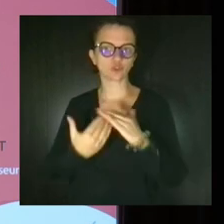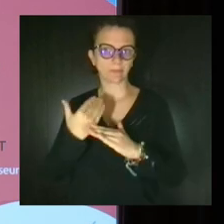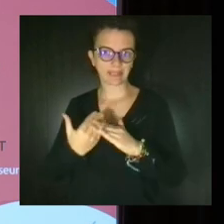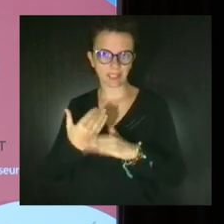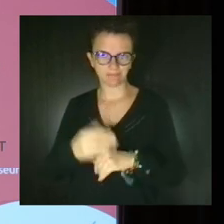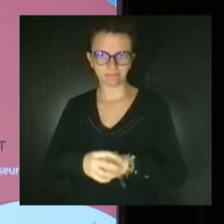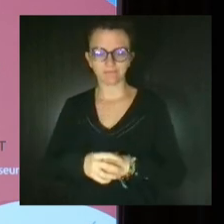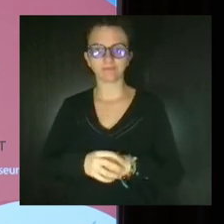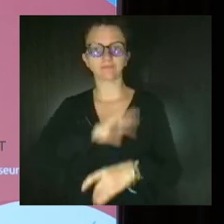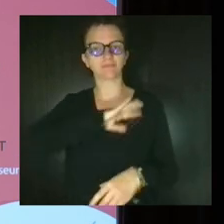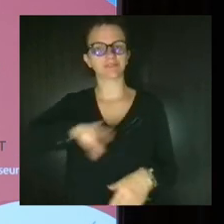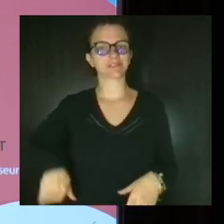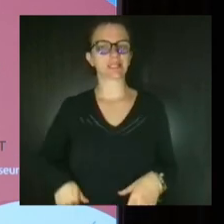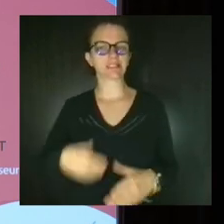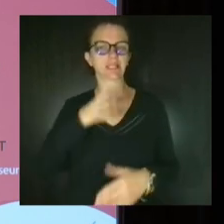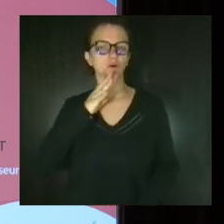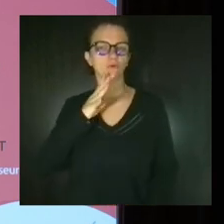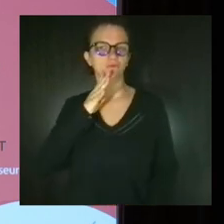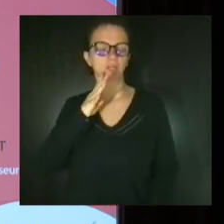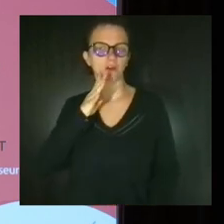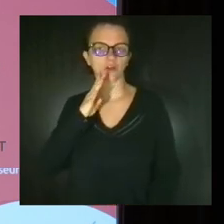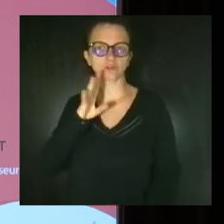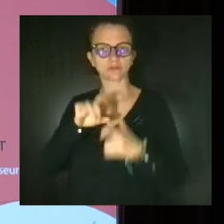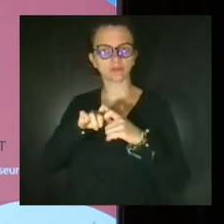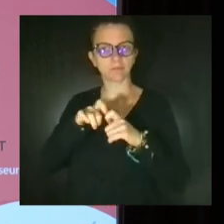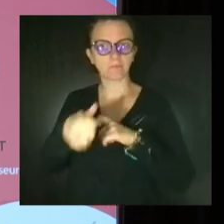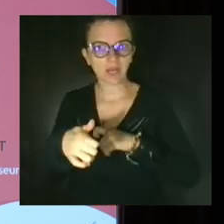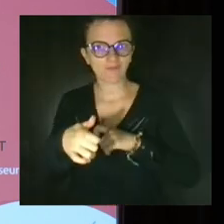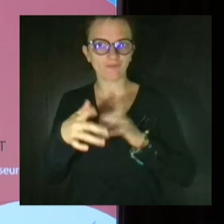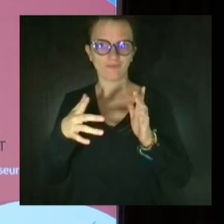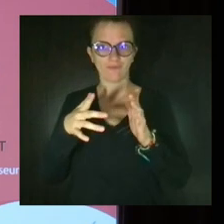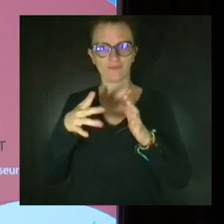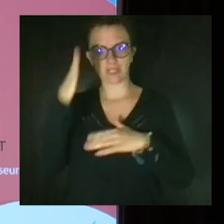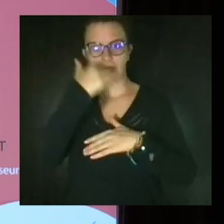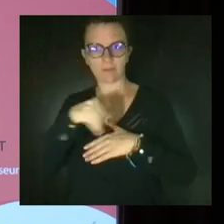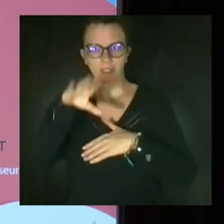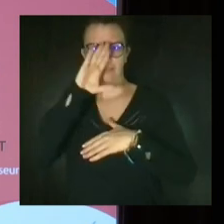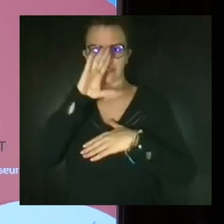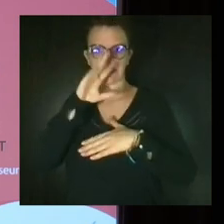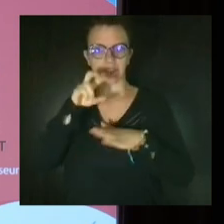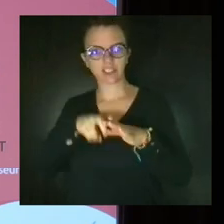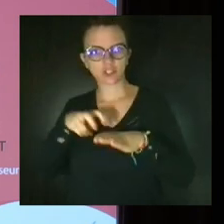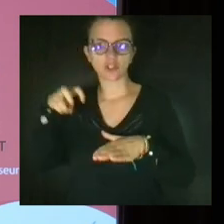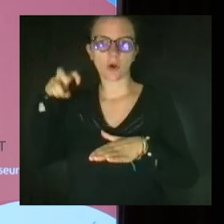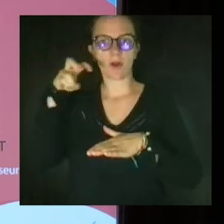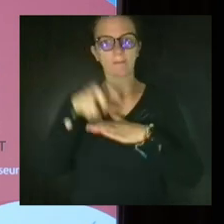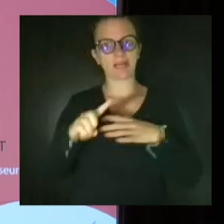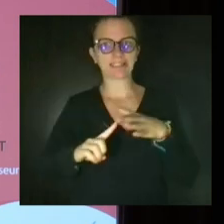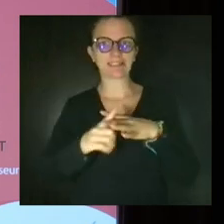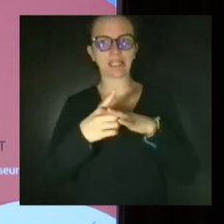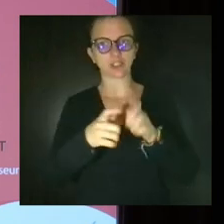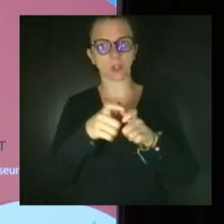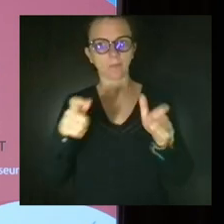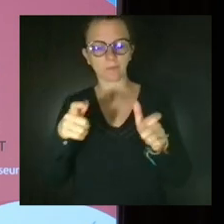dernière conférence avant le tremplin start-up cet après-midi, après 2 jours intenses